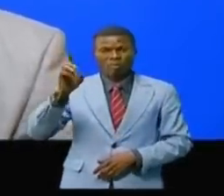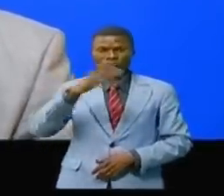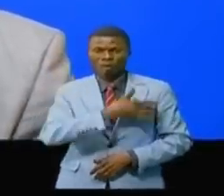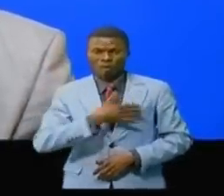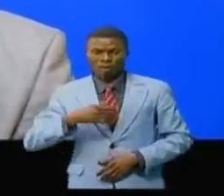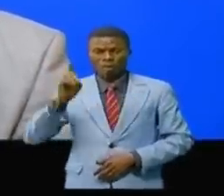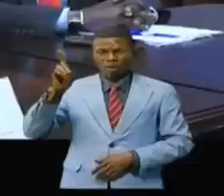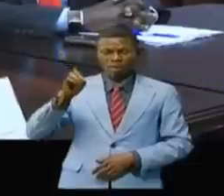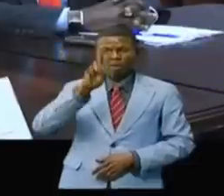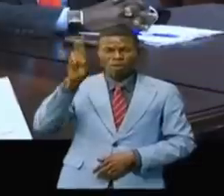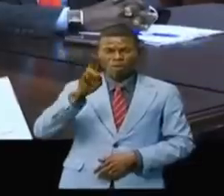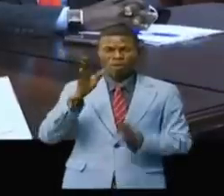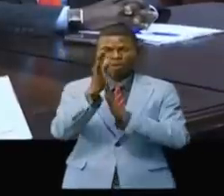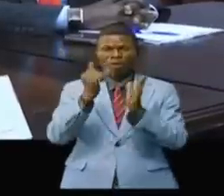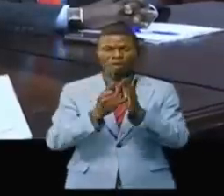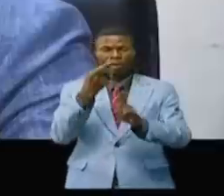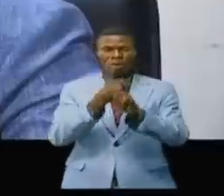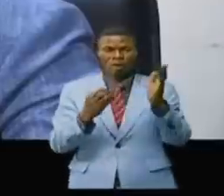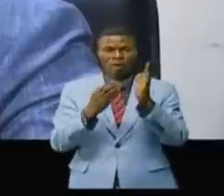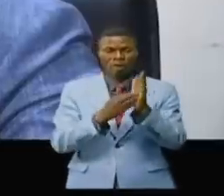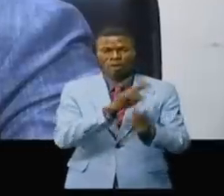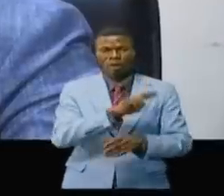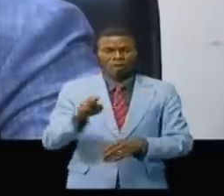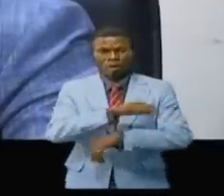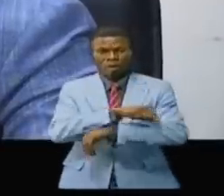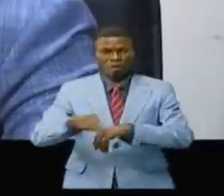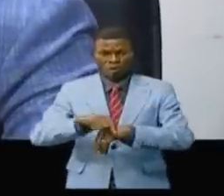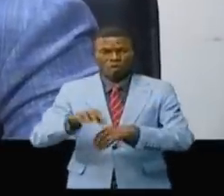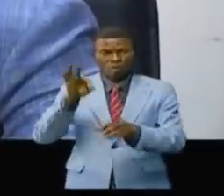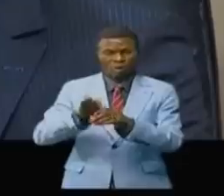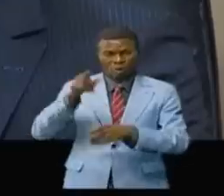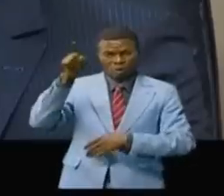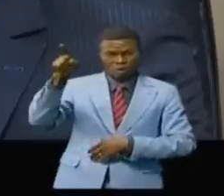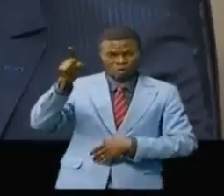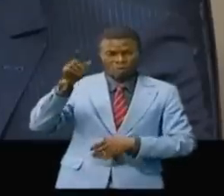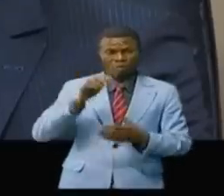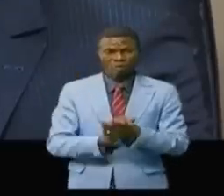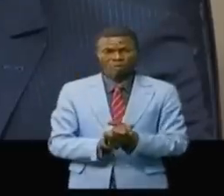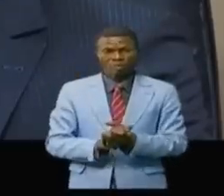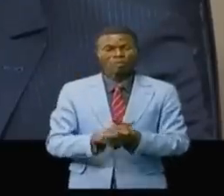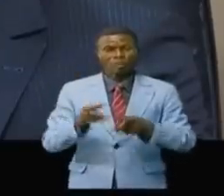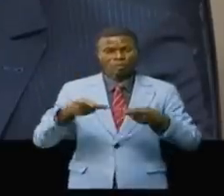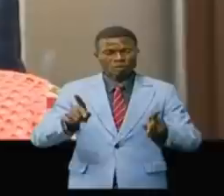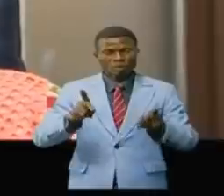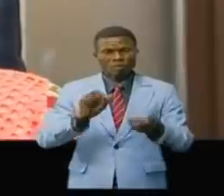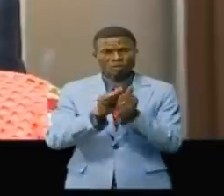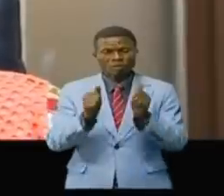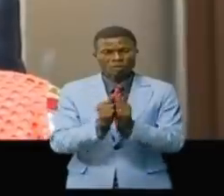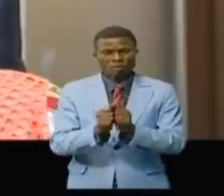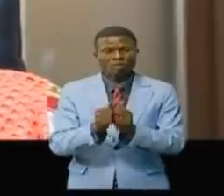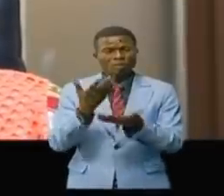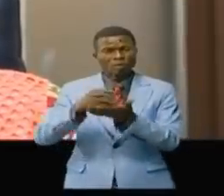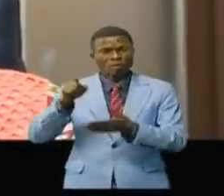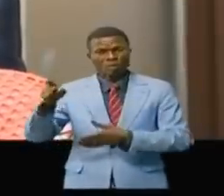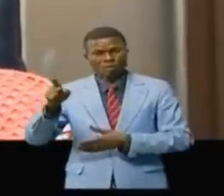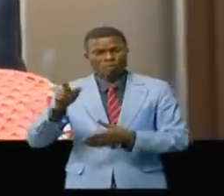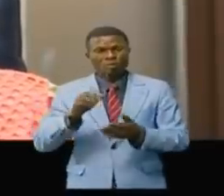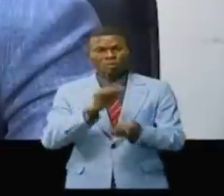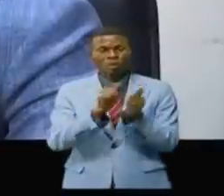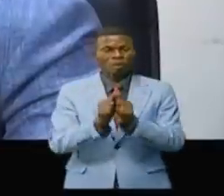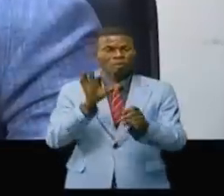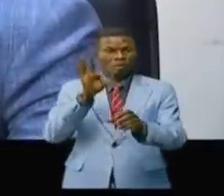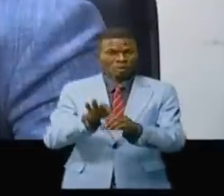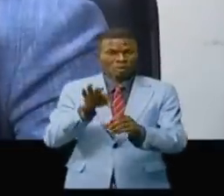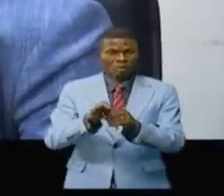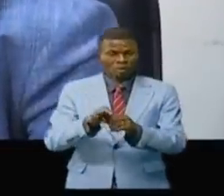ce vendredi 16 septembre 2022 au siège de la centrale électorale. Du fait de leur impact sur les parties prenantes au processus électoral